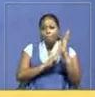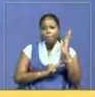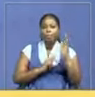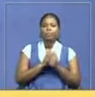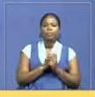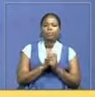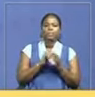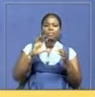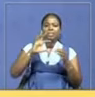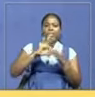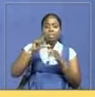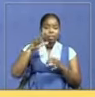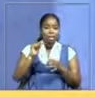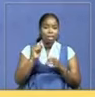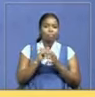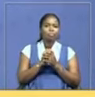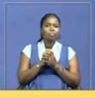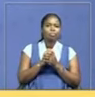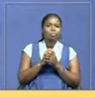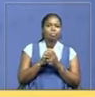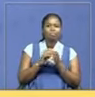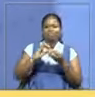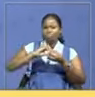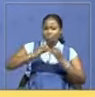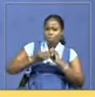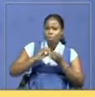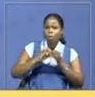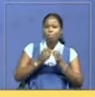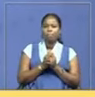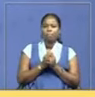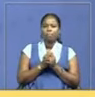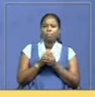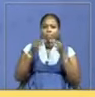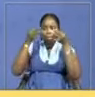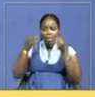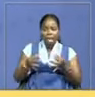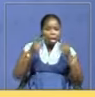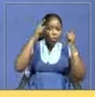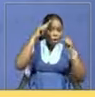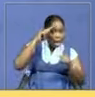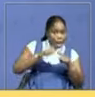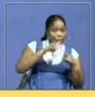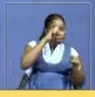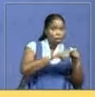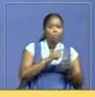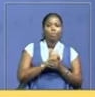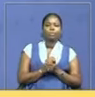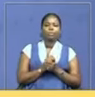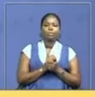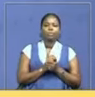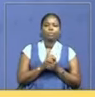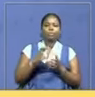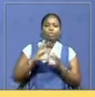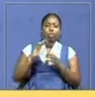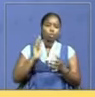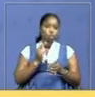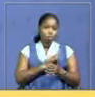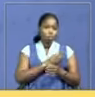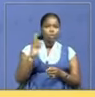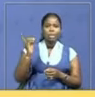de la tension et favorise les dynamiques consensuel consolidant ainsi notre démocratie